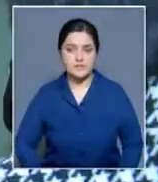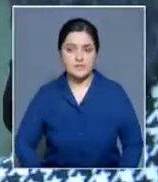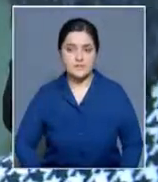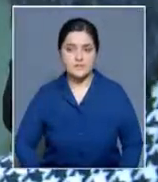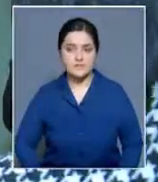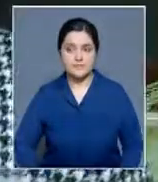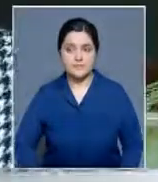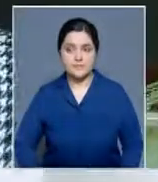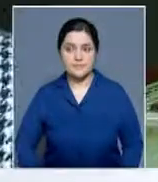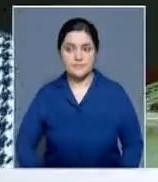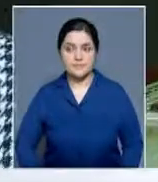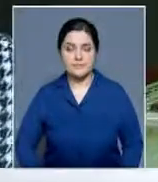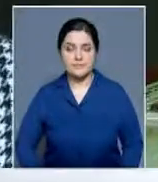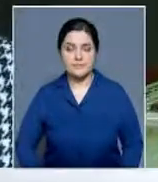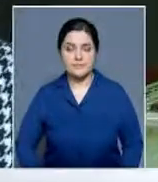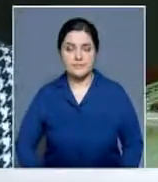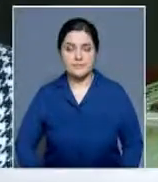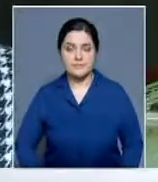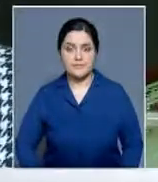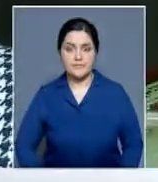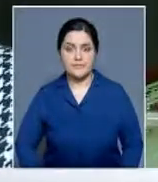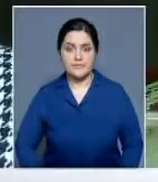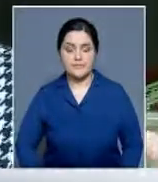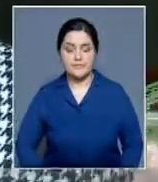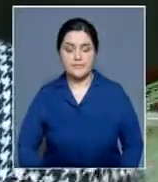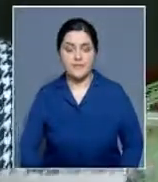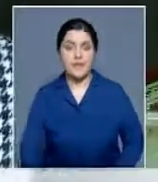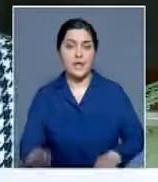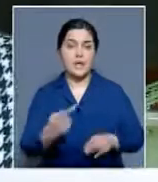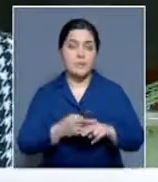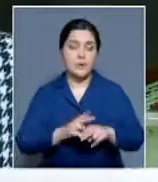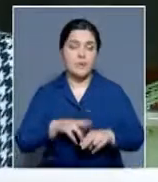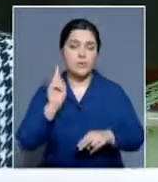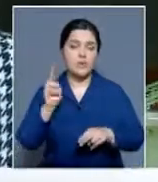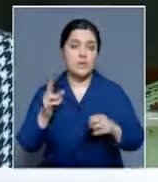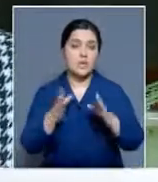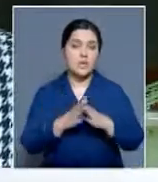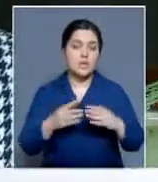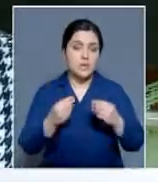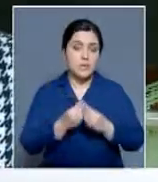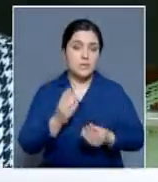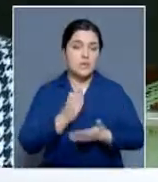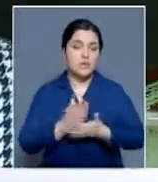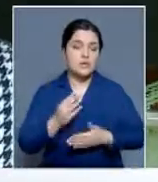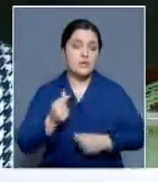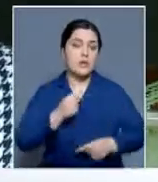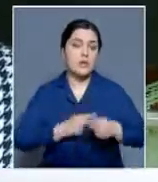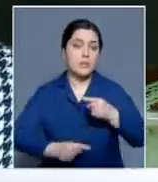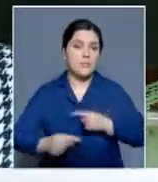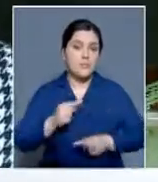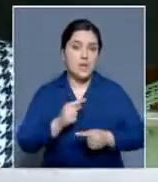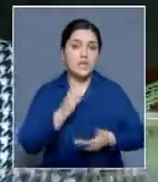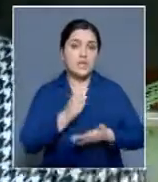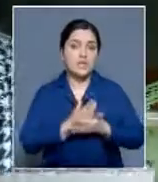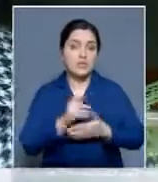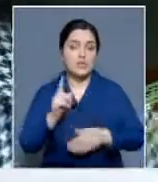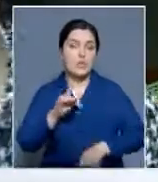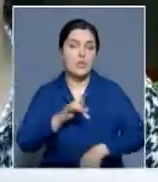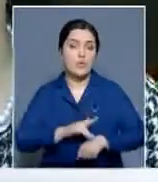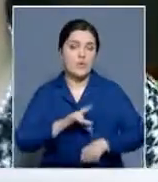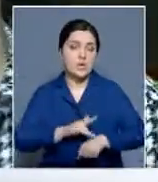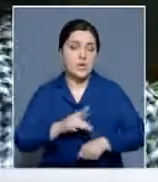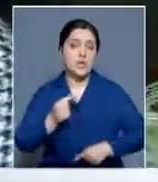Это развитие массового семейного предпринимательства, это вовлечение населения массово вообще в